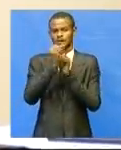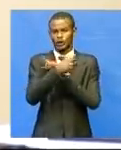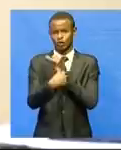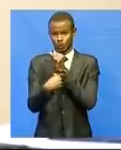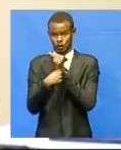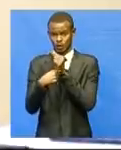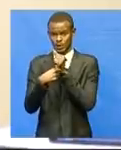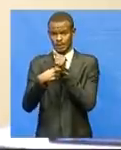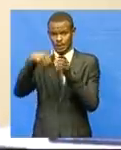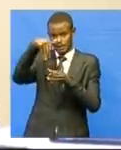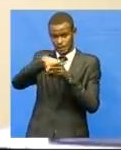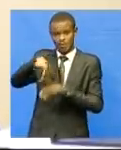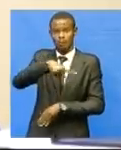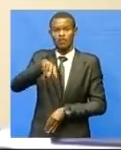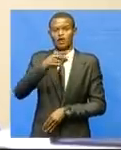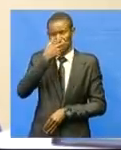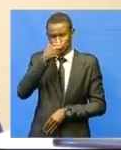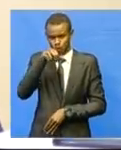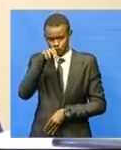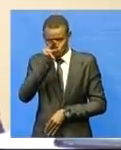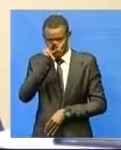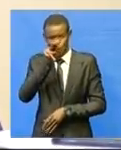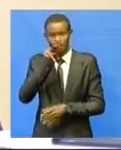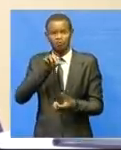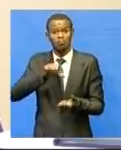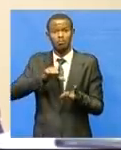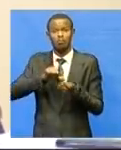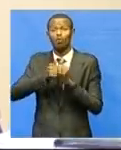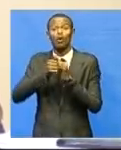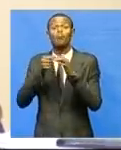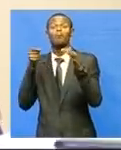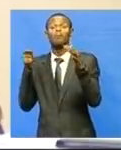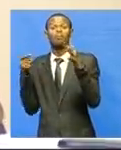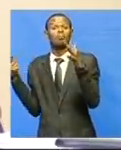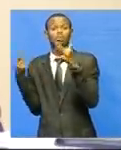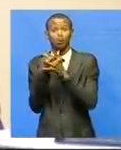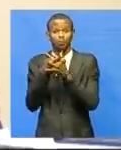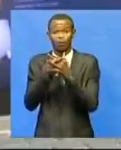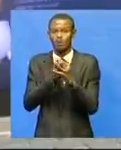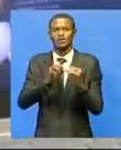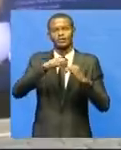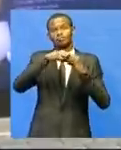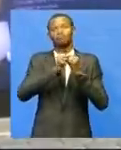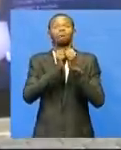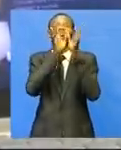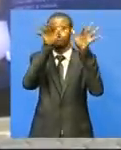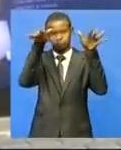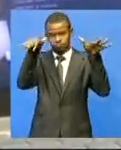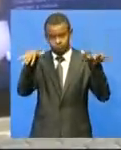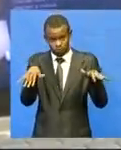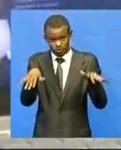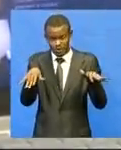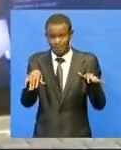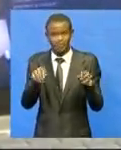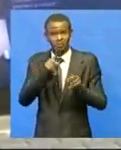du Nord Kivu et les conséquences socio-économiques de la récente éruption volcanique qui touche les provinces voisines du